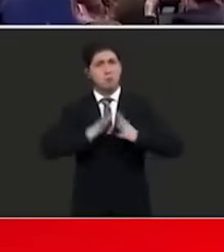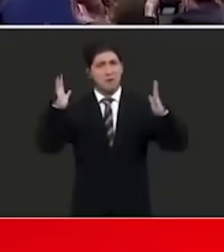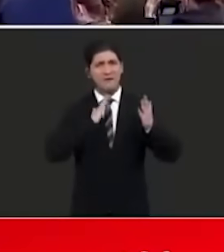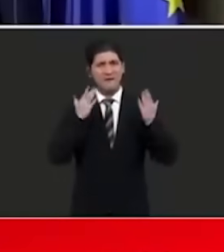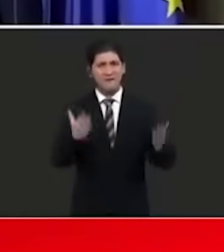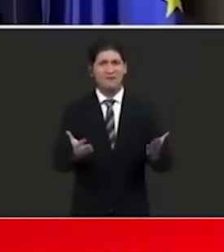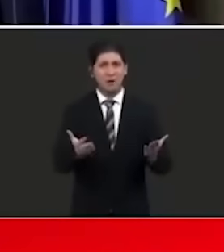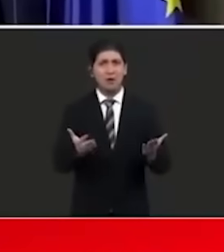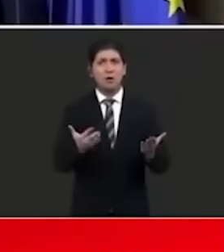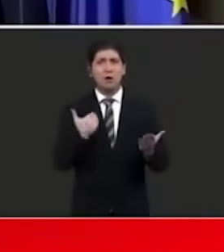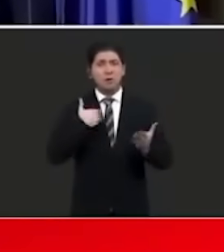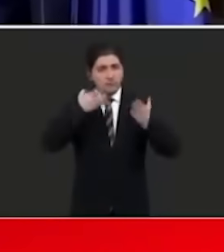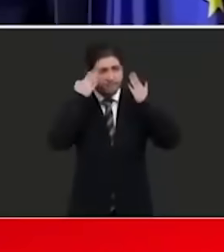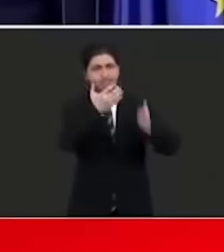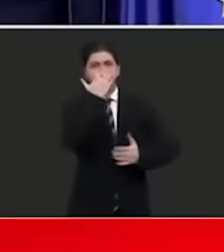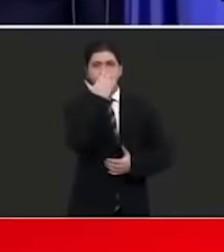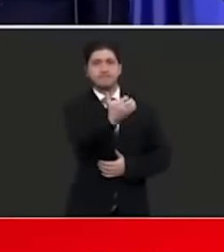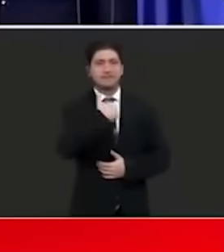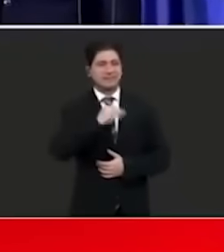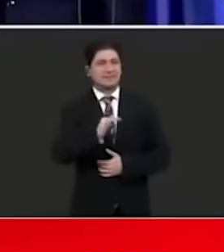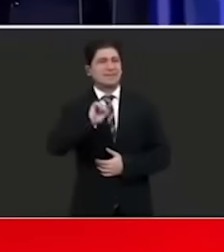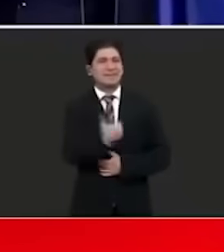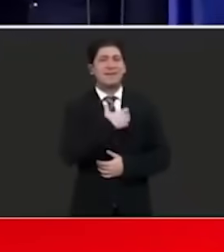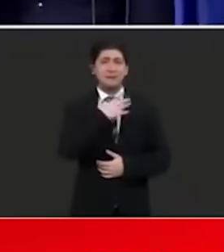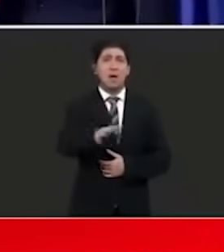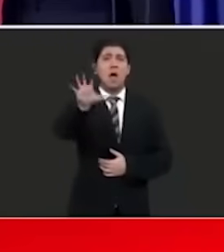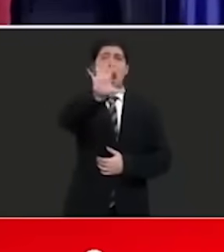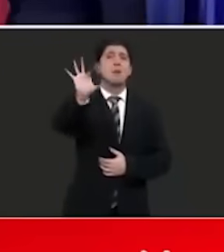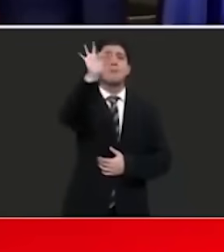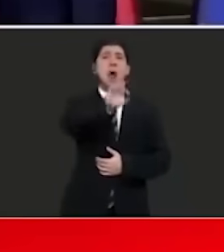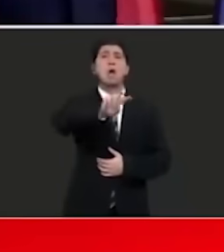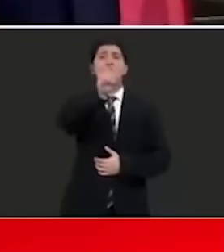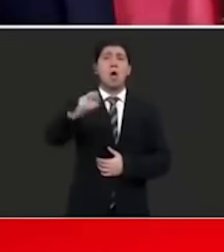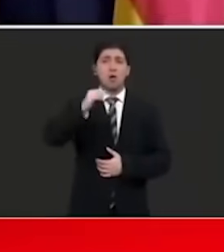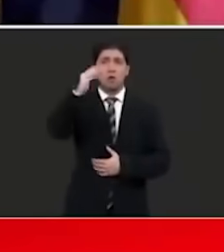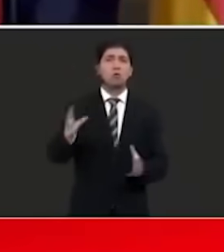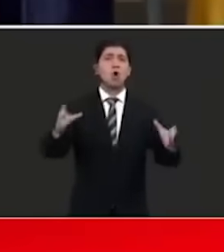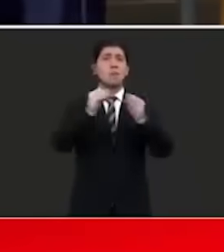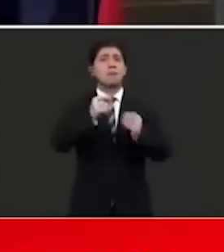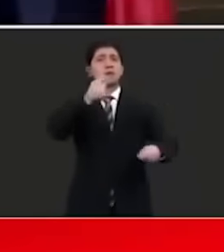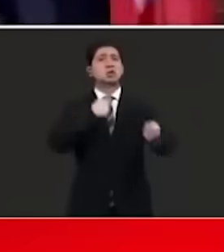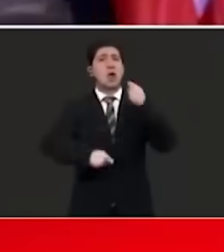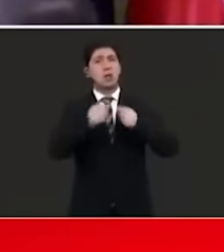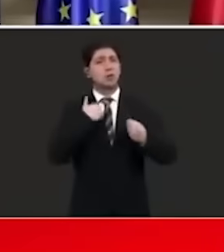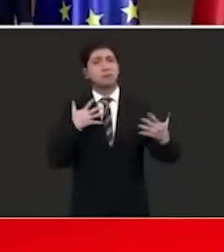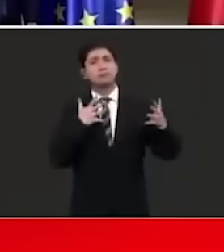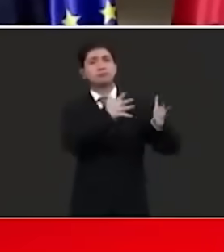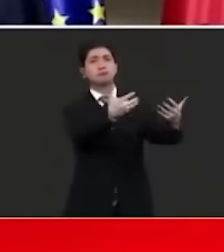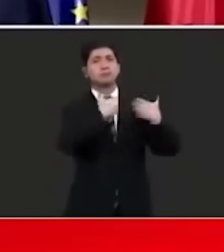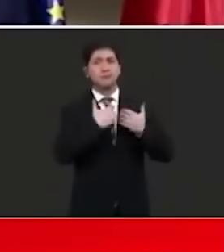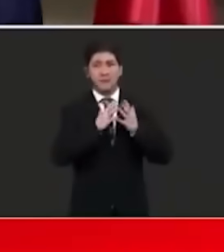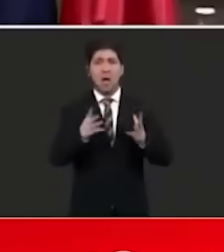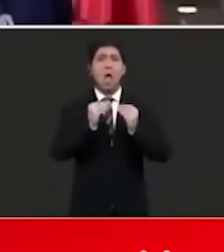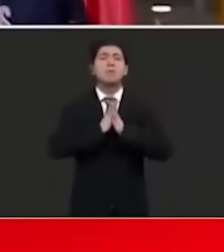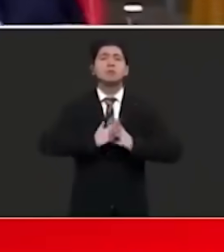büyük ehemmiyet veriyoruz. 50 milyar doları bulan toplam ticaret hacmiyle en büyük